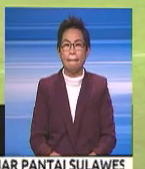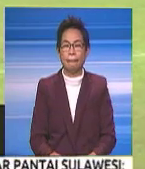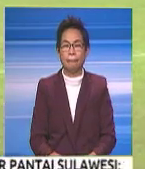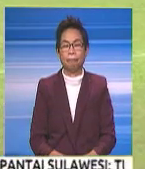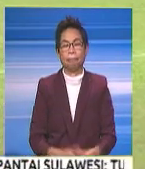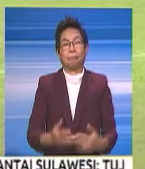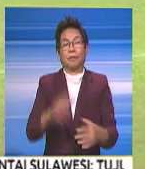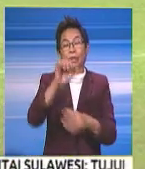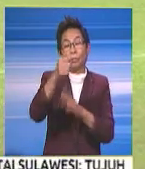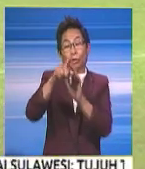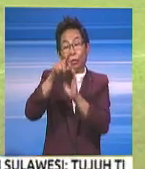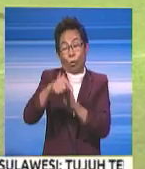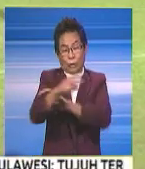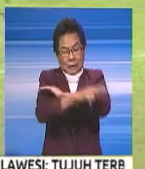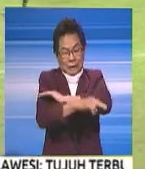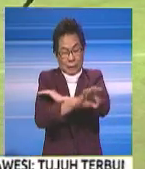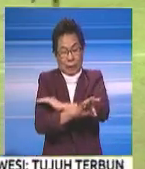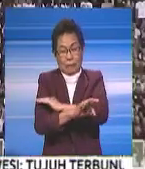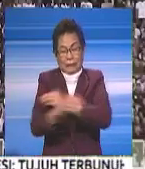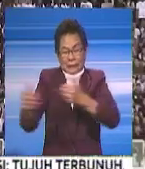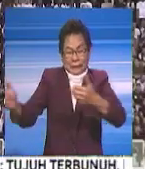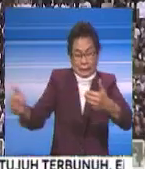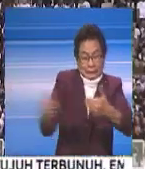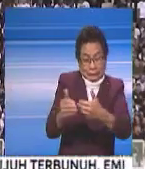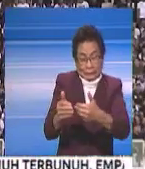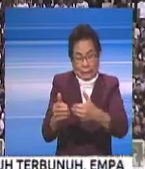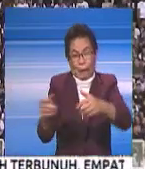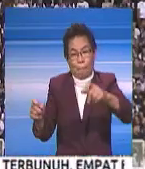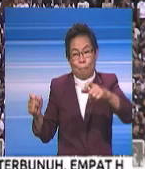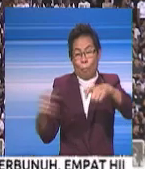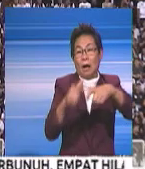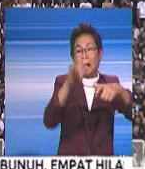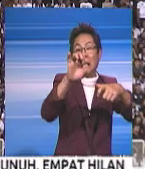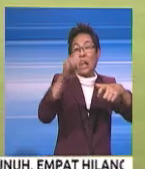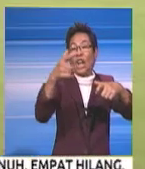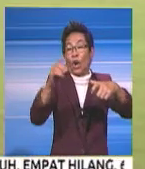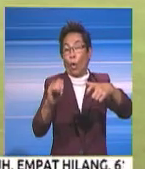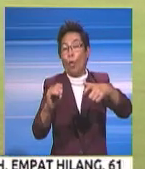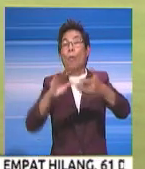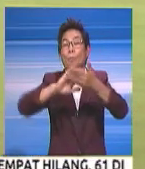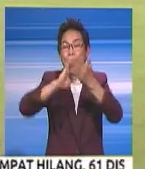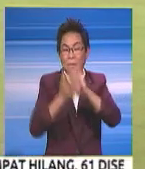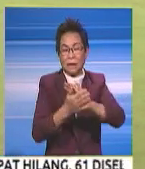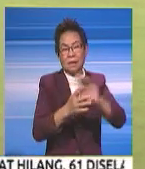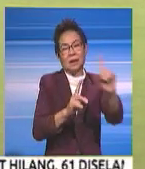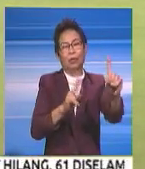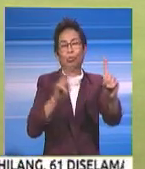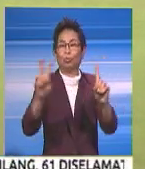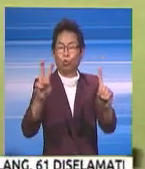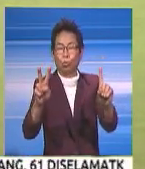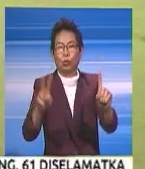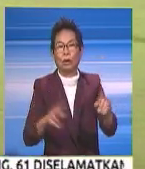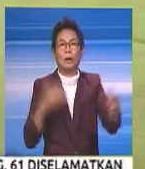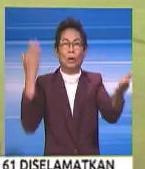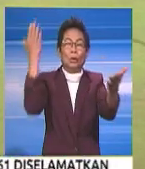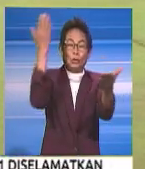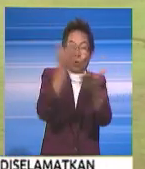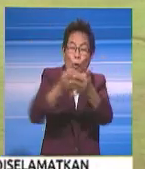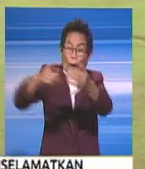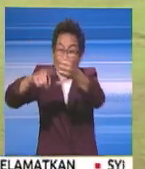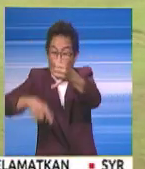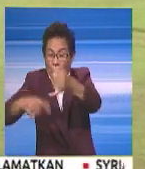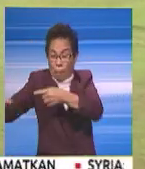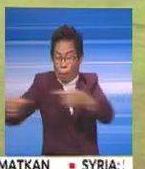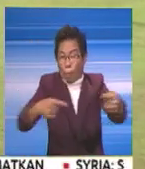Namun 10 minit kemudian, Negeri Sembilan merapatkan kedudukan menerusi Igor Luis menjadikan kedudukan 1-2. Menuju ke penghujung